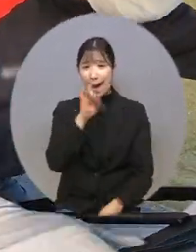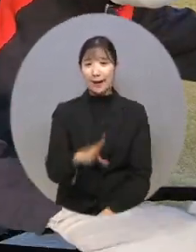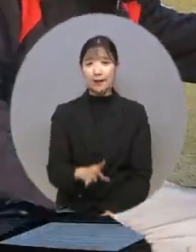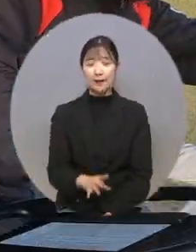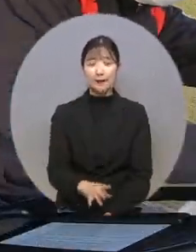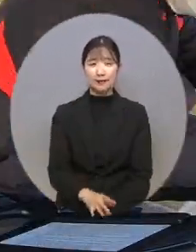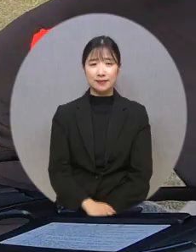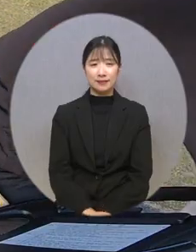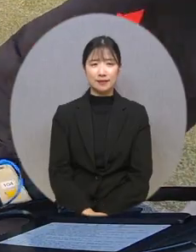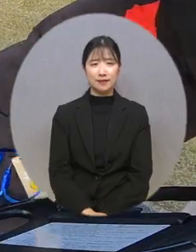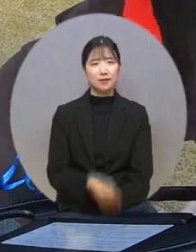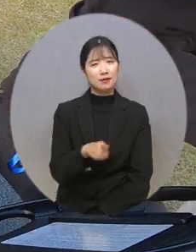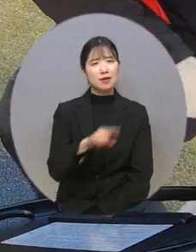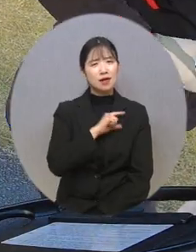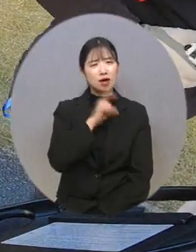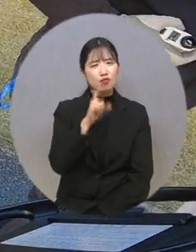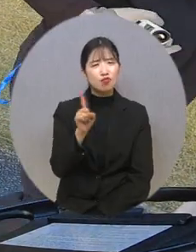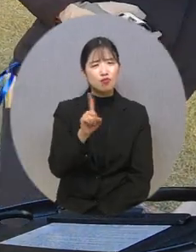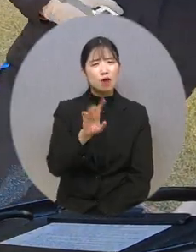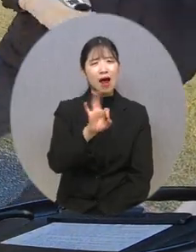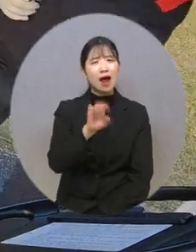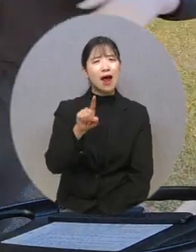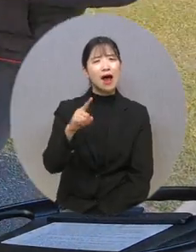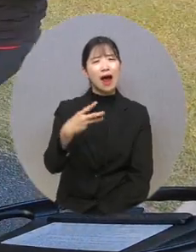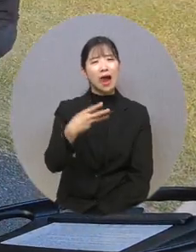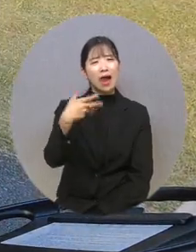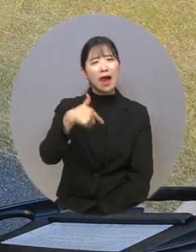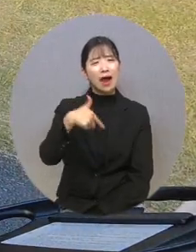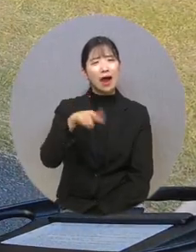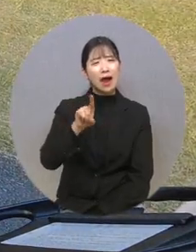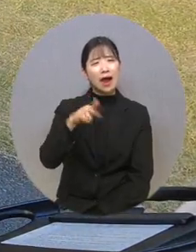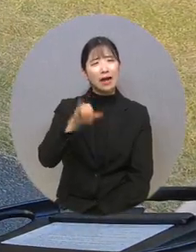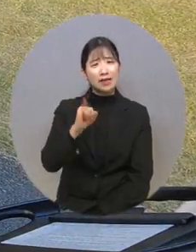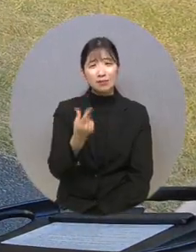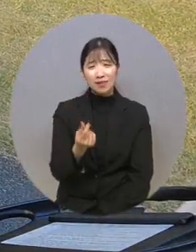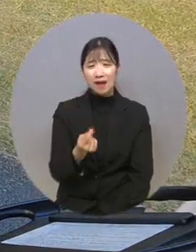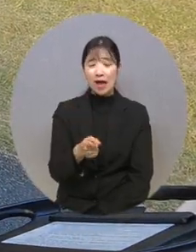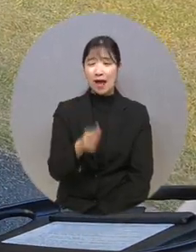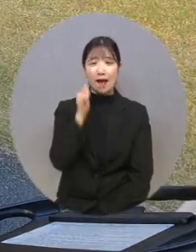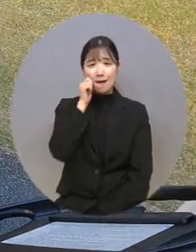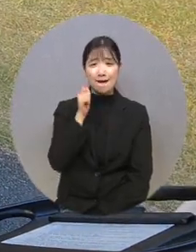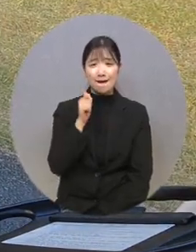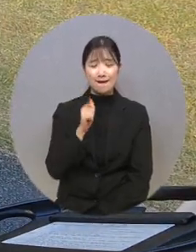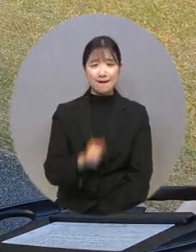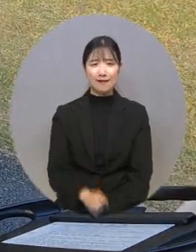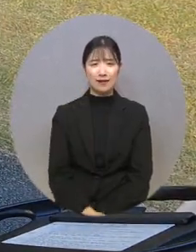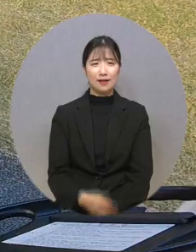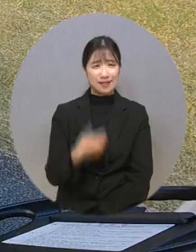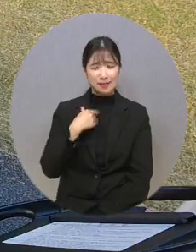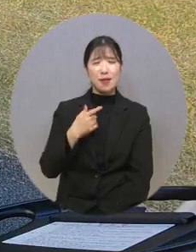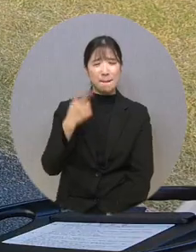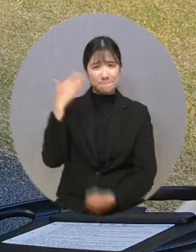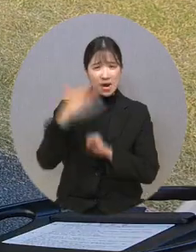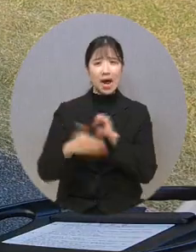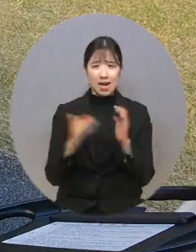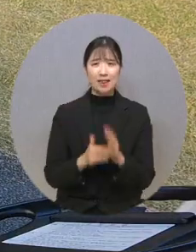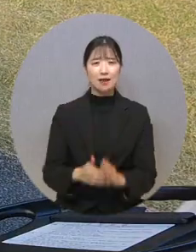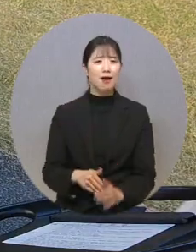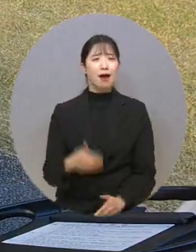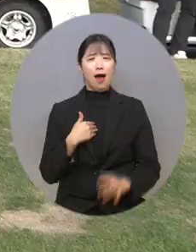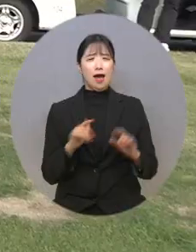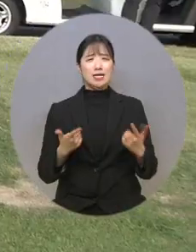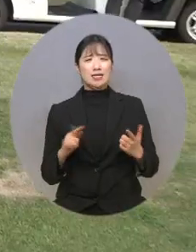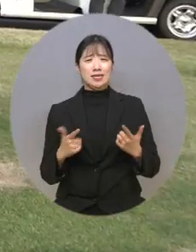알치기? 아 그걸 뭐라더라? 알까기요. 알까기 하지 마세요. 제가 아까 한번 봤거든요. 아니 저 그런 상황